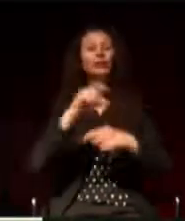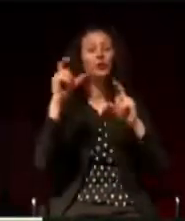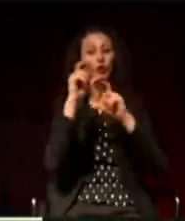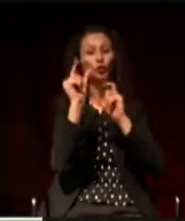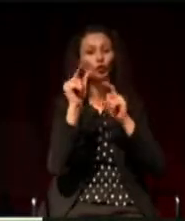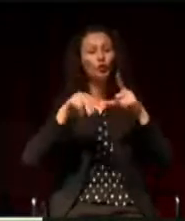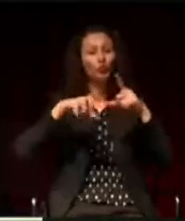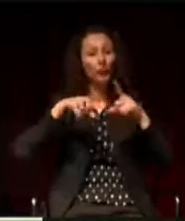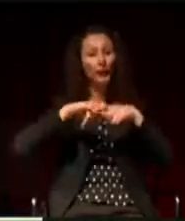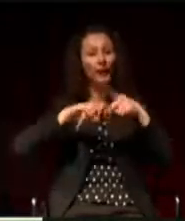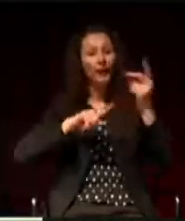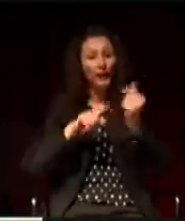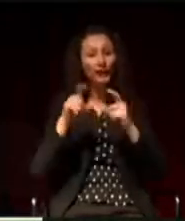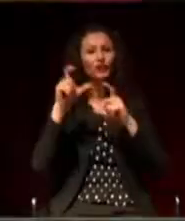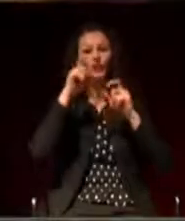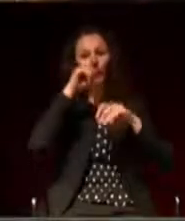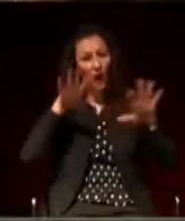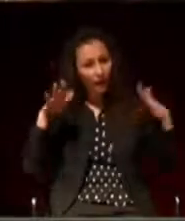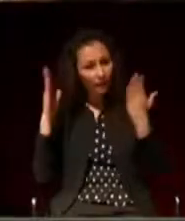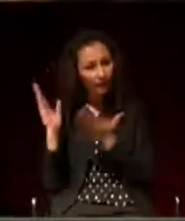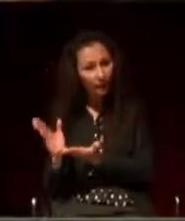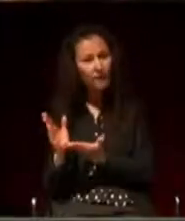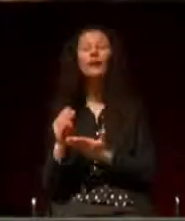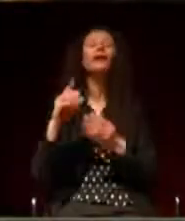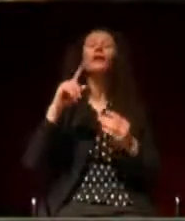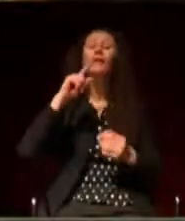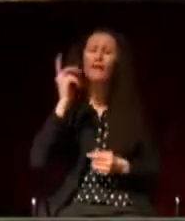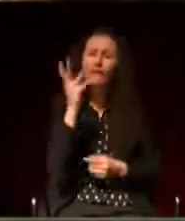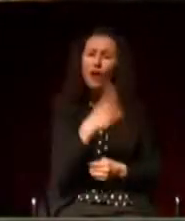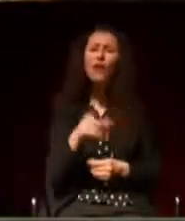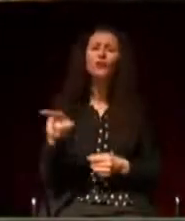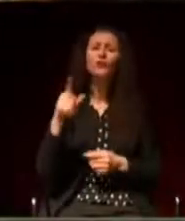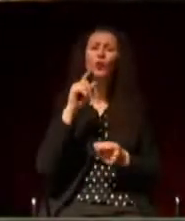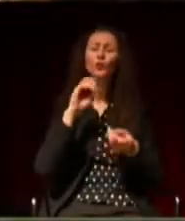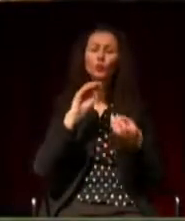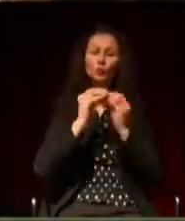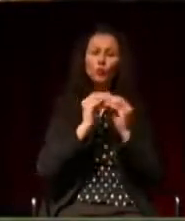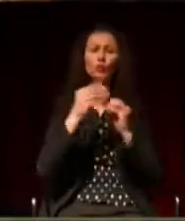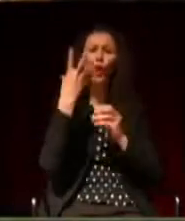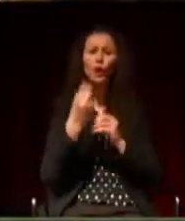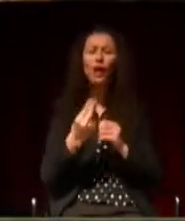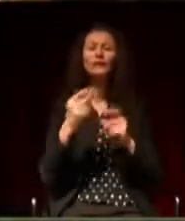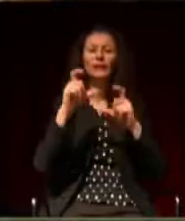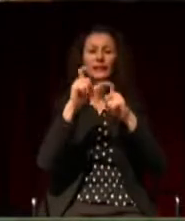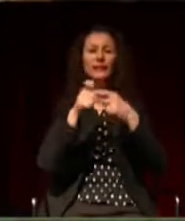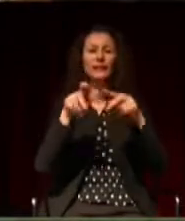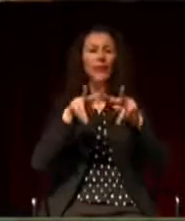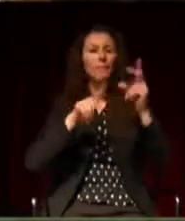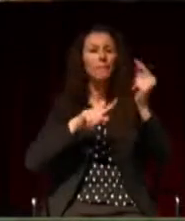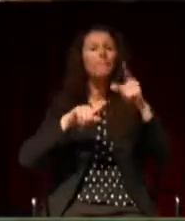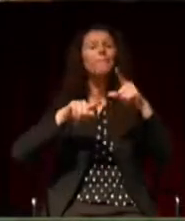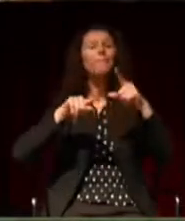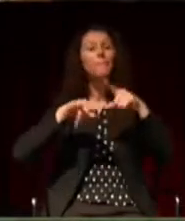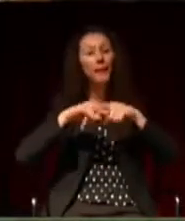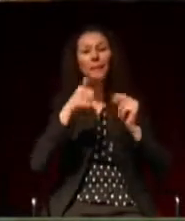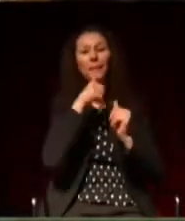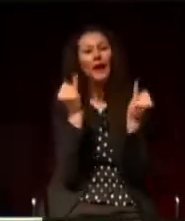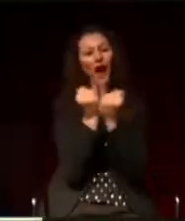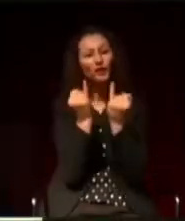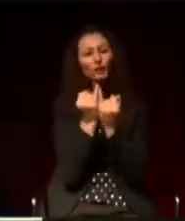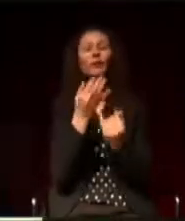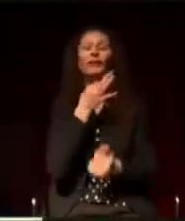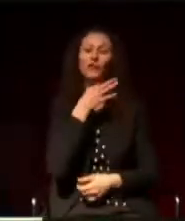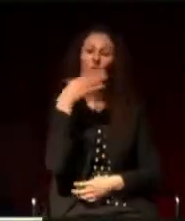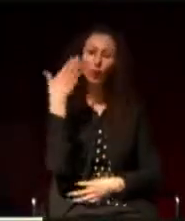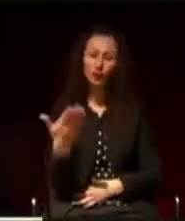Şahin'e ama özellikle bize defalarca sunum yapan Semih Sargın kardeşime de teşekkür etmeden